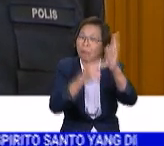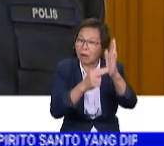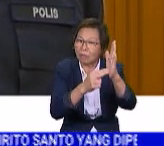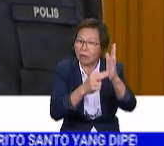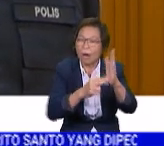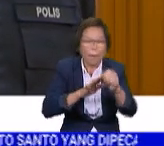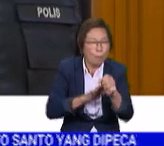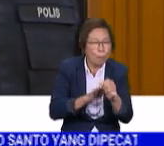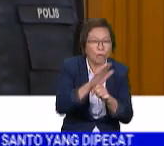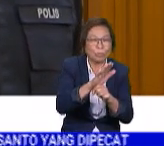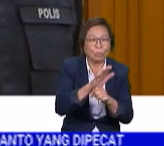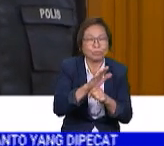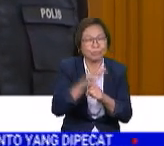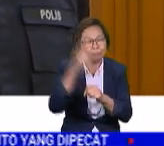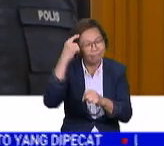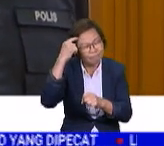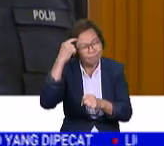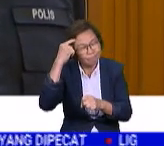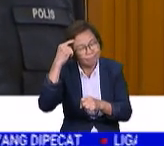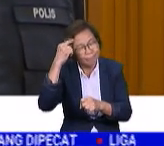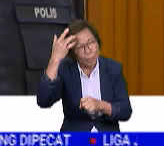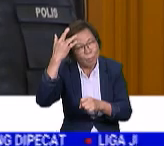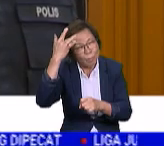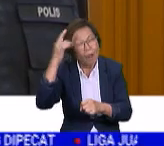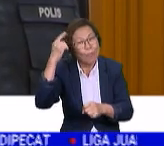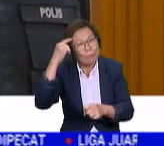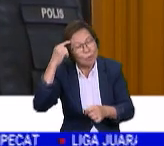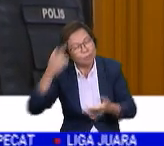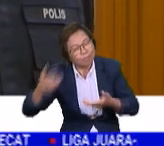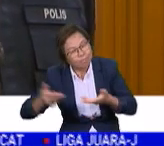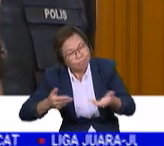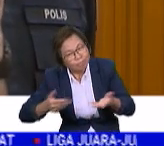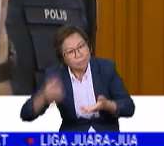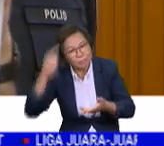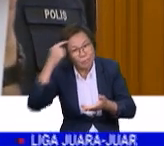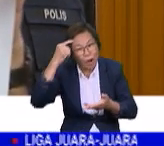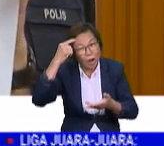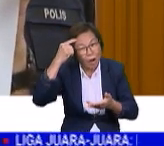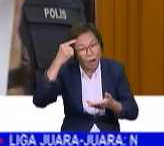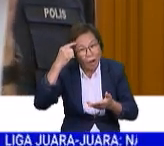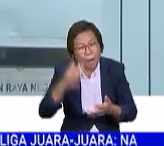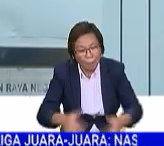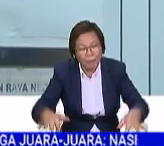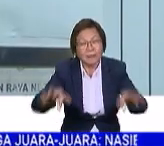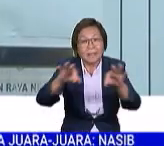dengan penuh budi bicara kebijaksanaan demi kepentingan kesihatan awam.